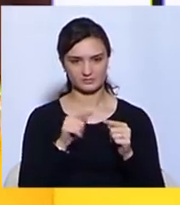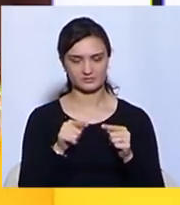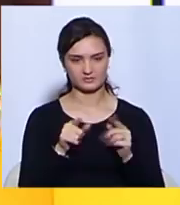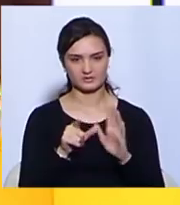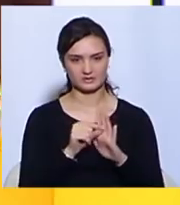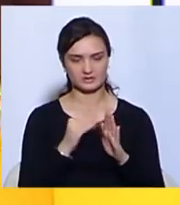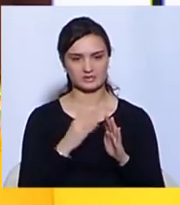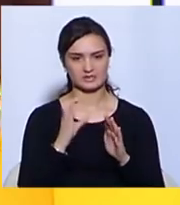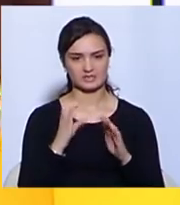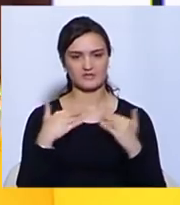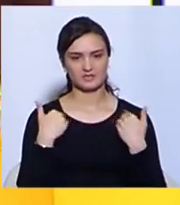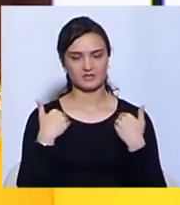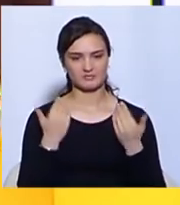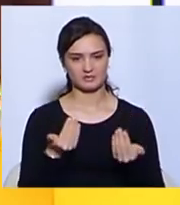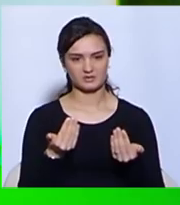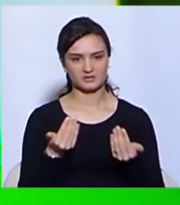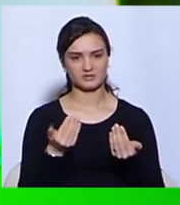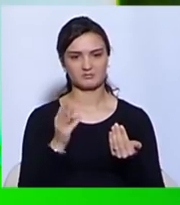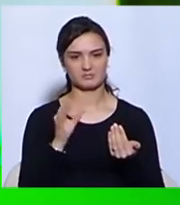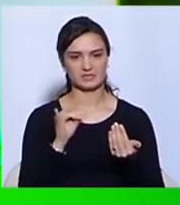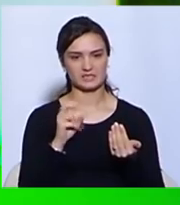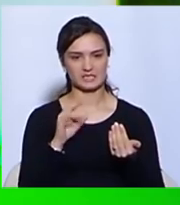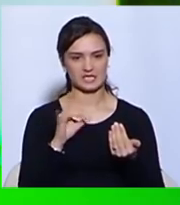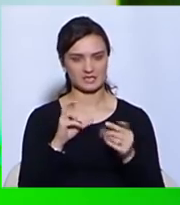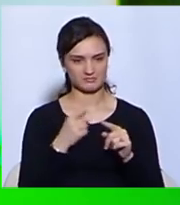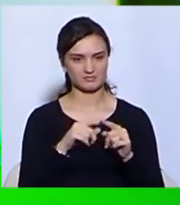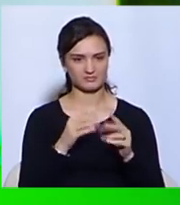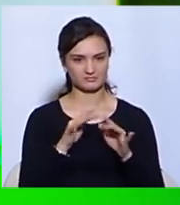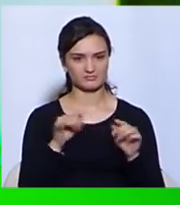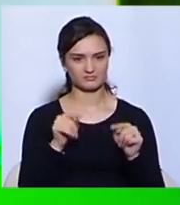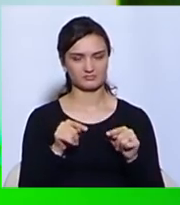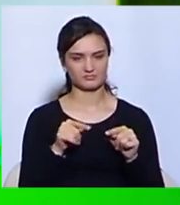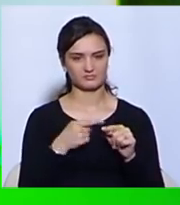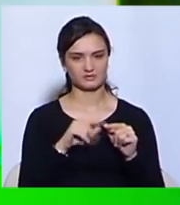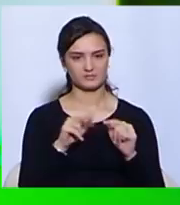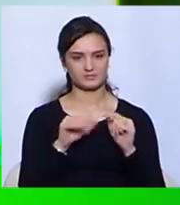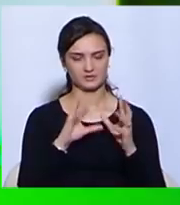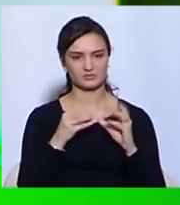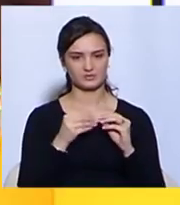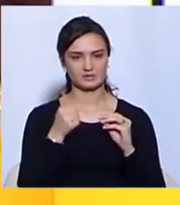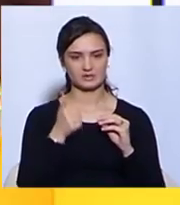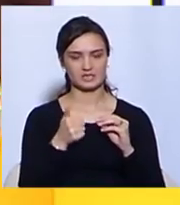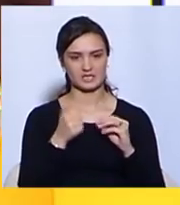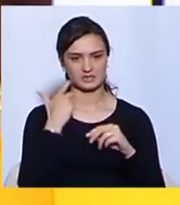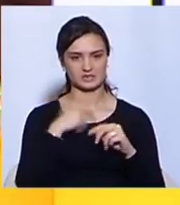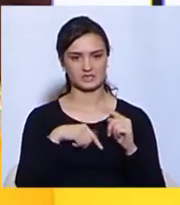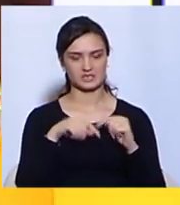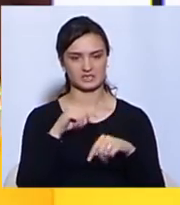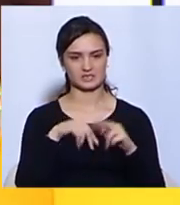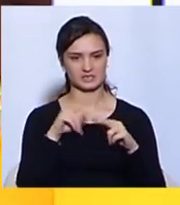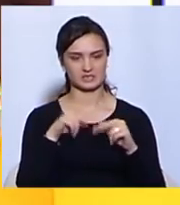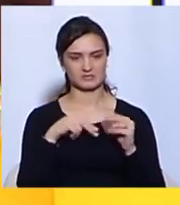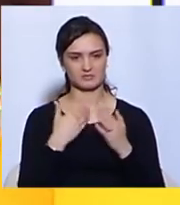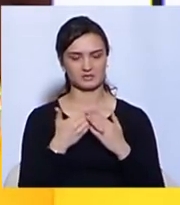უჯრედისთან ერთად არის C ვიტამინის, მინერალების უნიკალური წყარო და ბოლზებოს კარგუნებ განწყობაზე გვაყენებს, იმიტომ